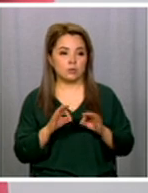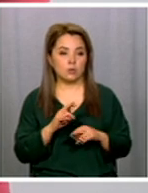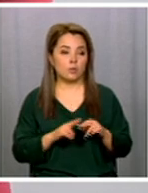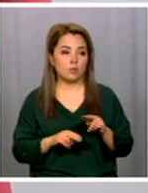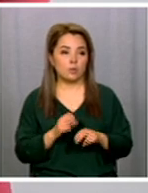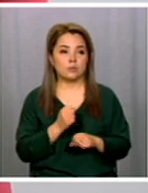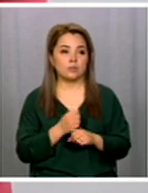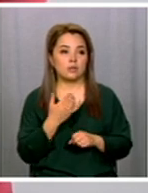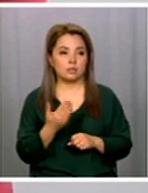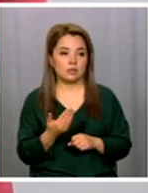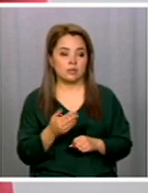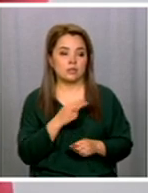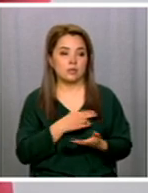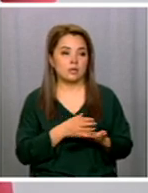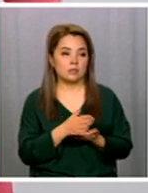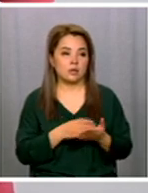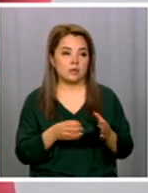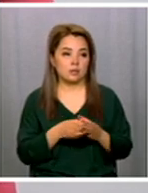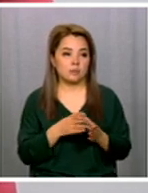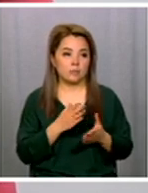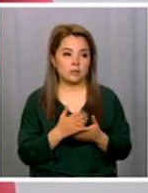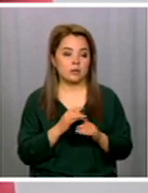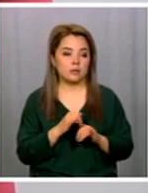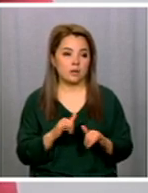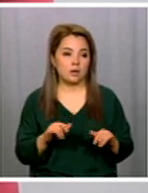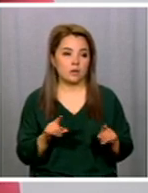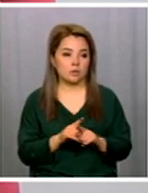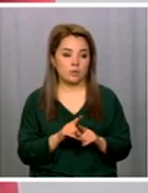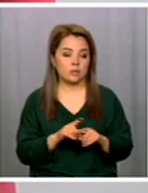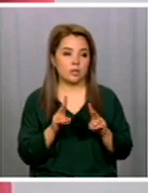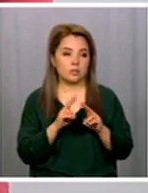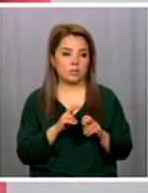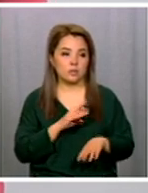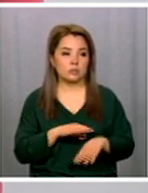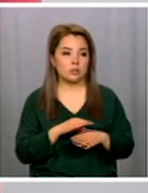құрылысын, қызметтерін, таралуын зерттейді.